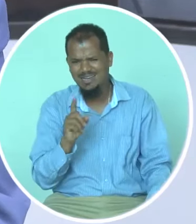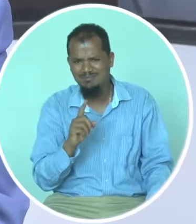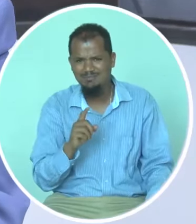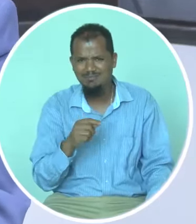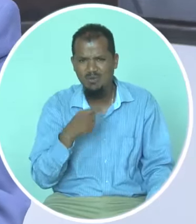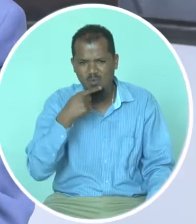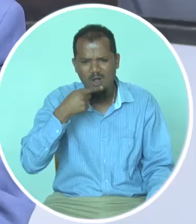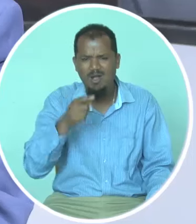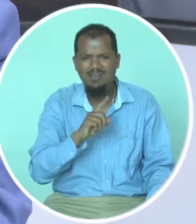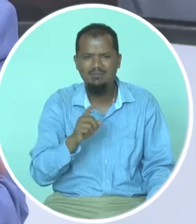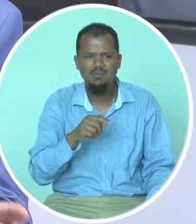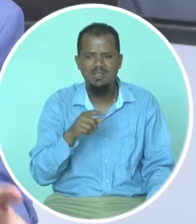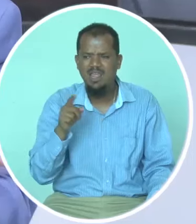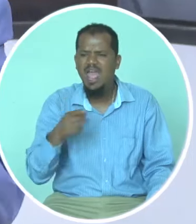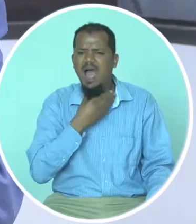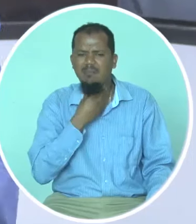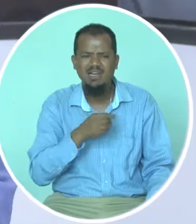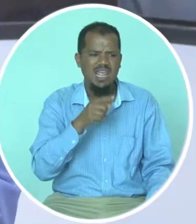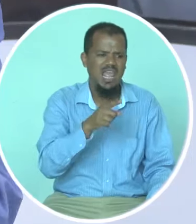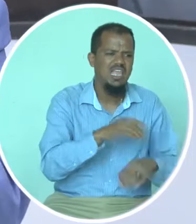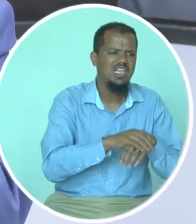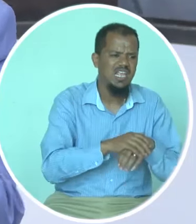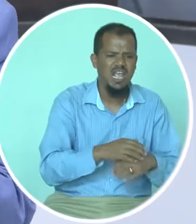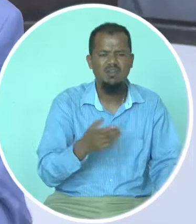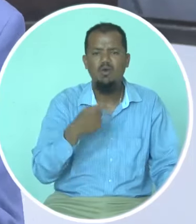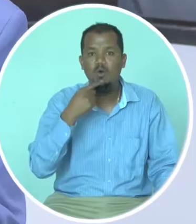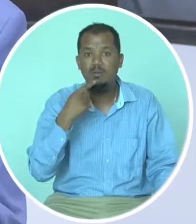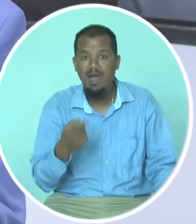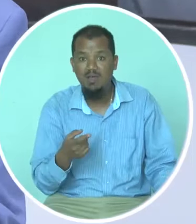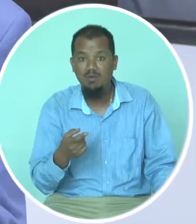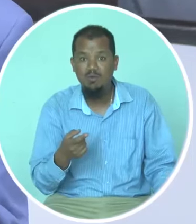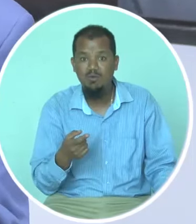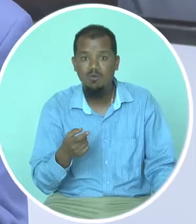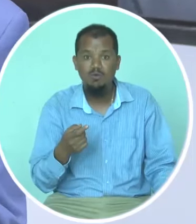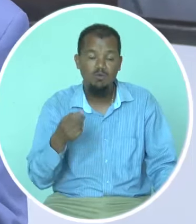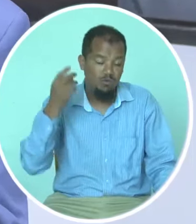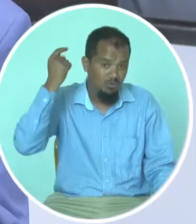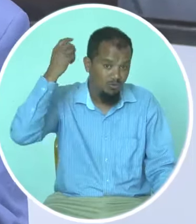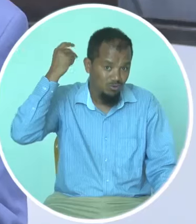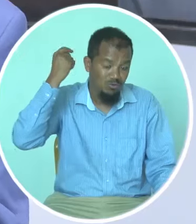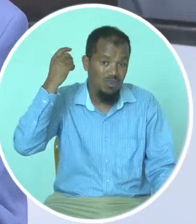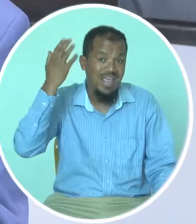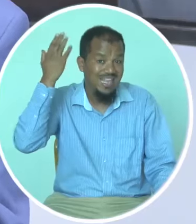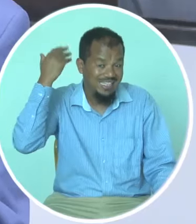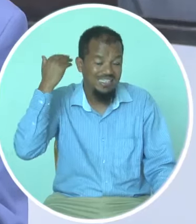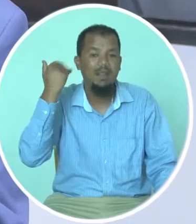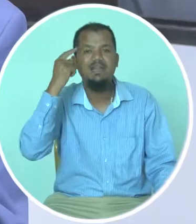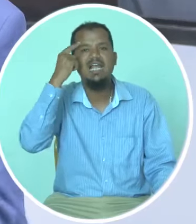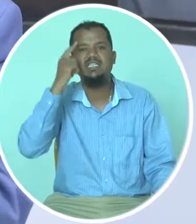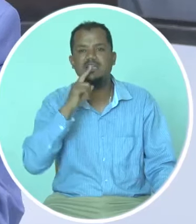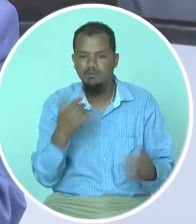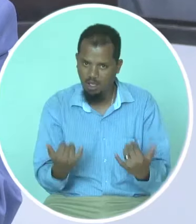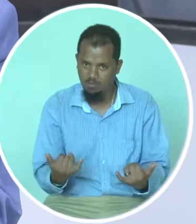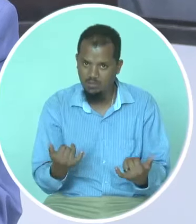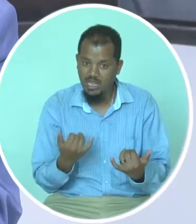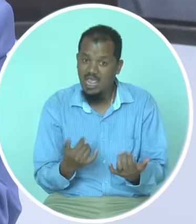ይሄ ድምጽ ቋንቋ ነው ይሄ አማርኛ ነው እኮ ይሄ እንግሊዘኛ ነው እኮ የሚባሉ ከድሮ ከጥንት ጀምሮ የነበረ አሳሰብ ነው